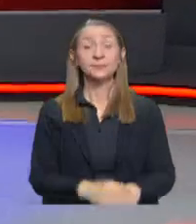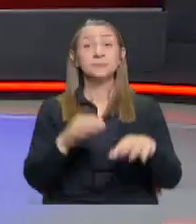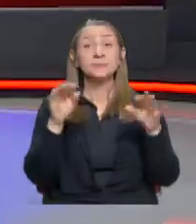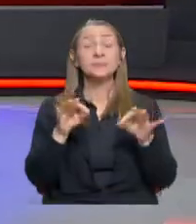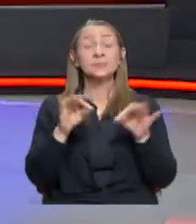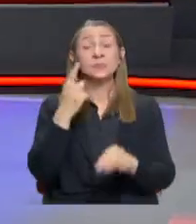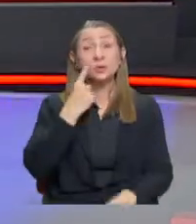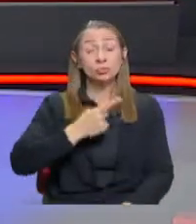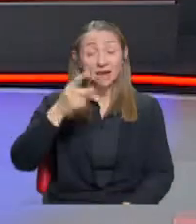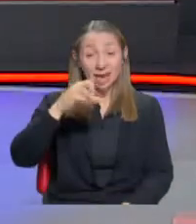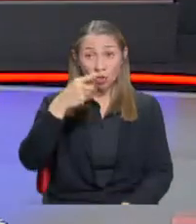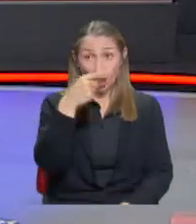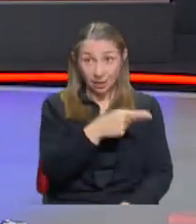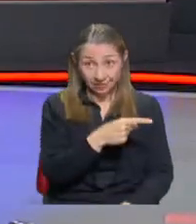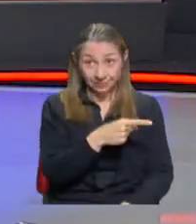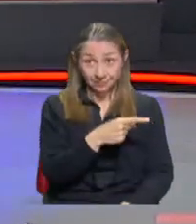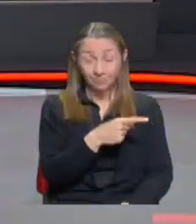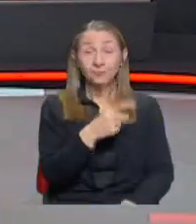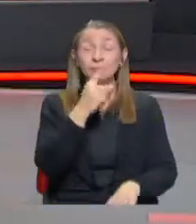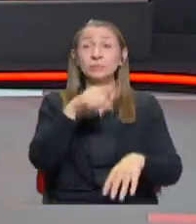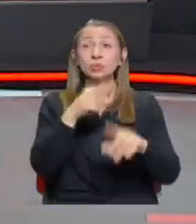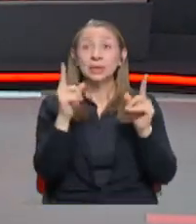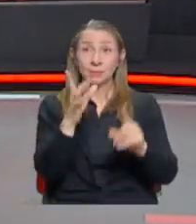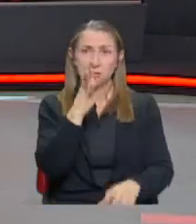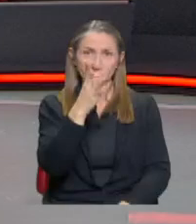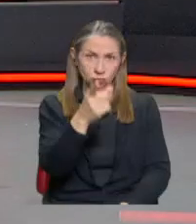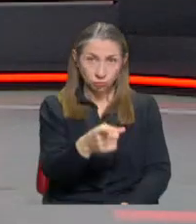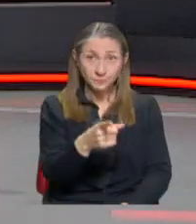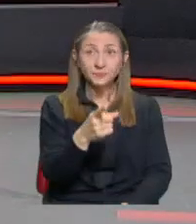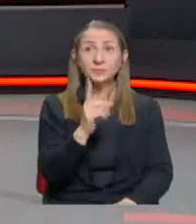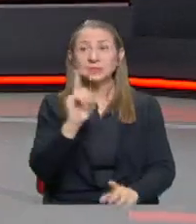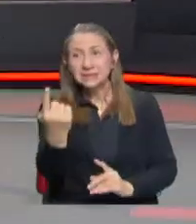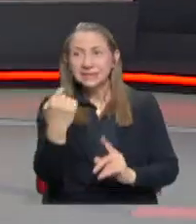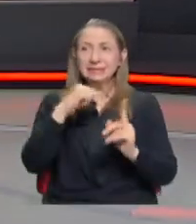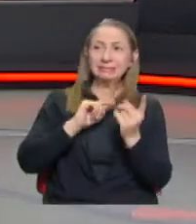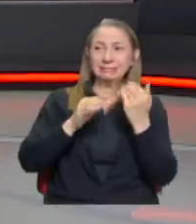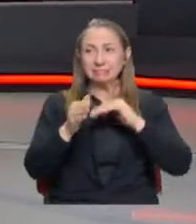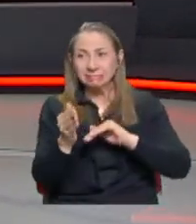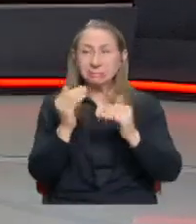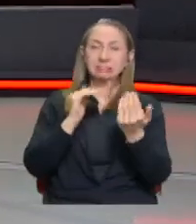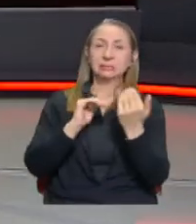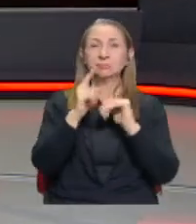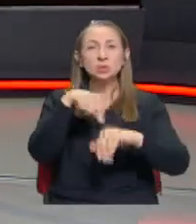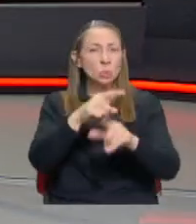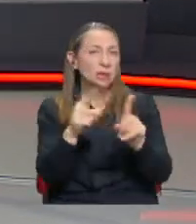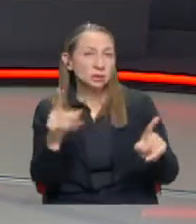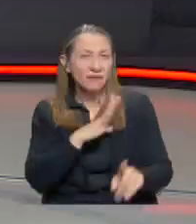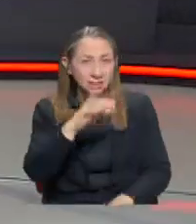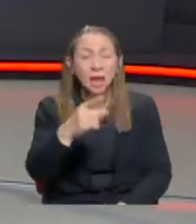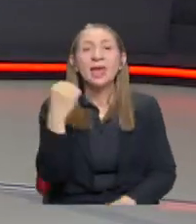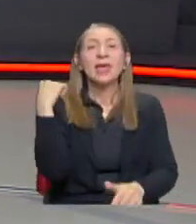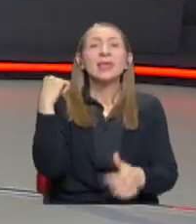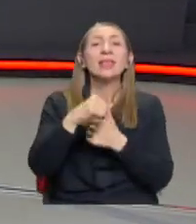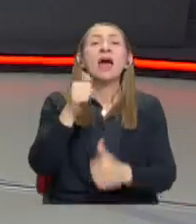Şimdi efendim Cumhurbaşkanı Erdoğan da bir süredir biliyorsunuz gitti geldili bir süreç vardı.